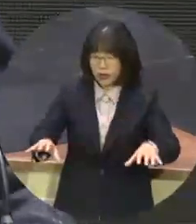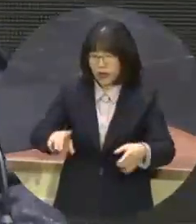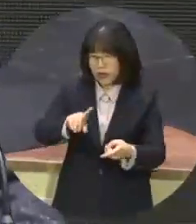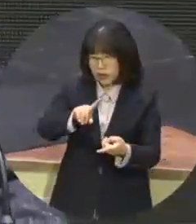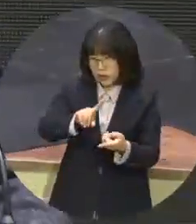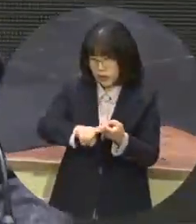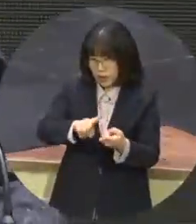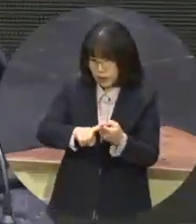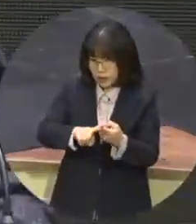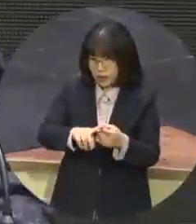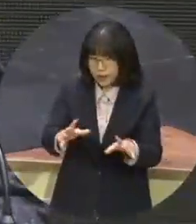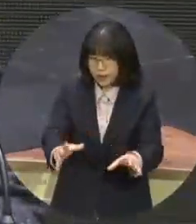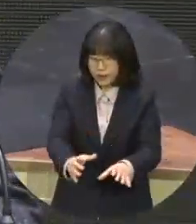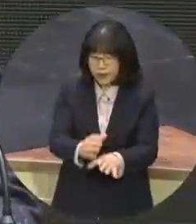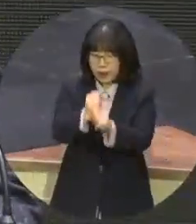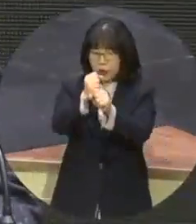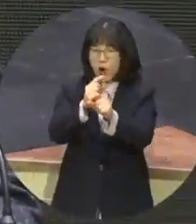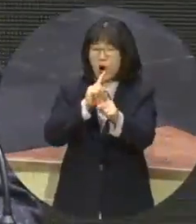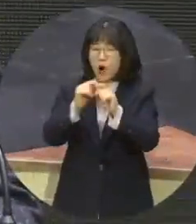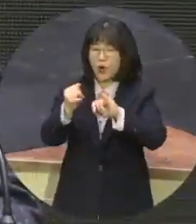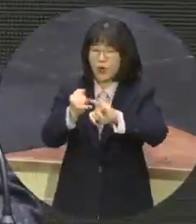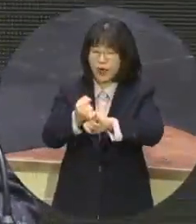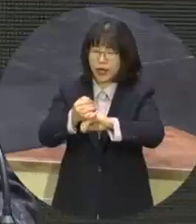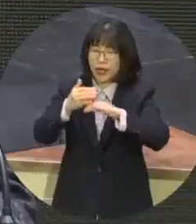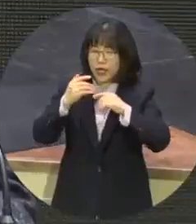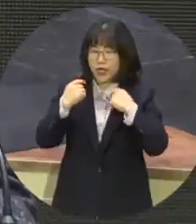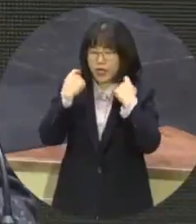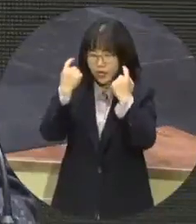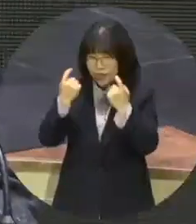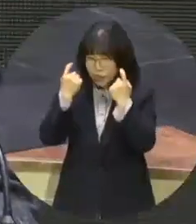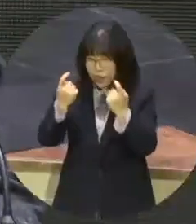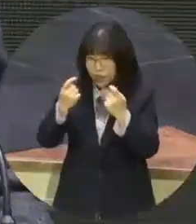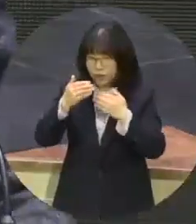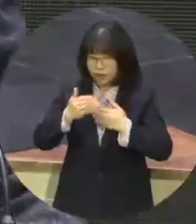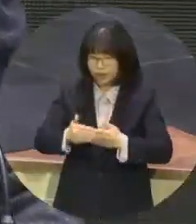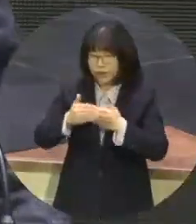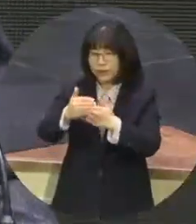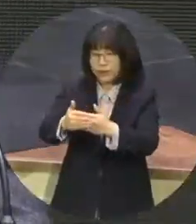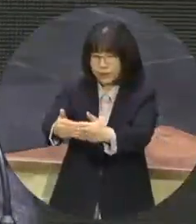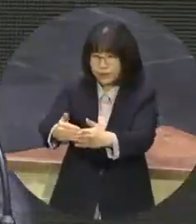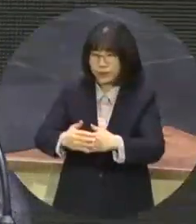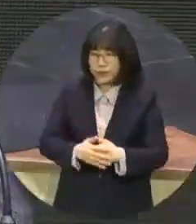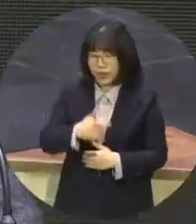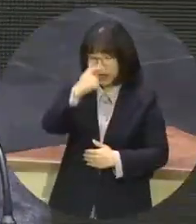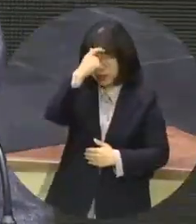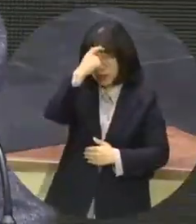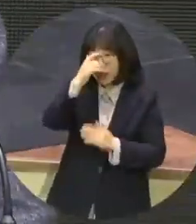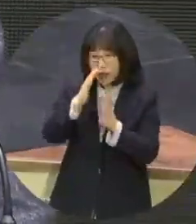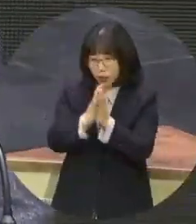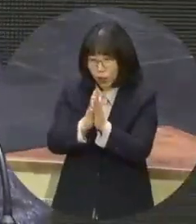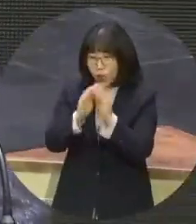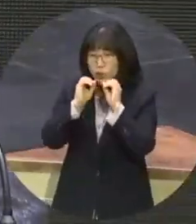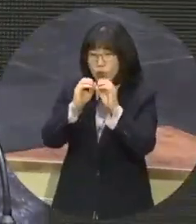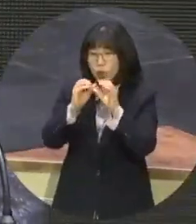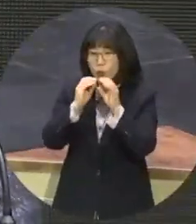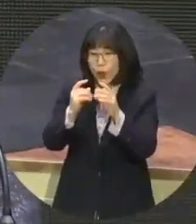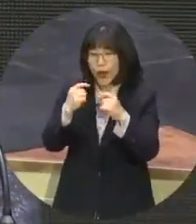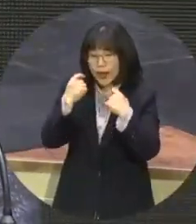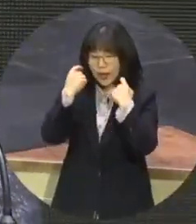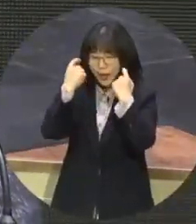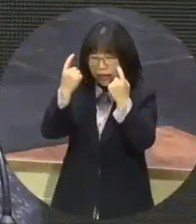우리가 언약의 여정을 가고 전도의 여정을 가고 또 기도의 여정 속으로 들어가야